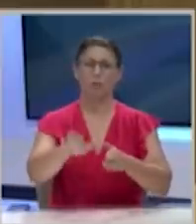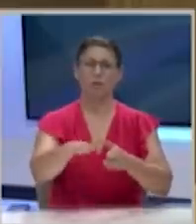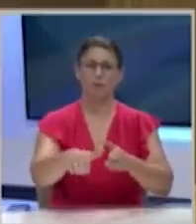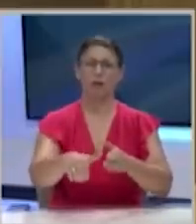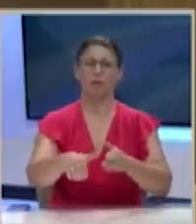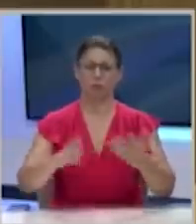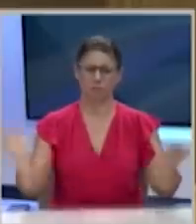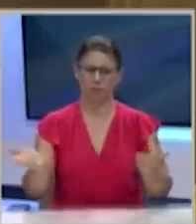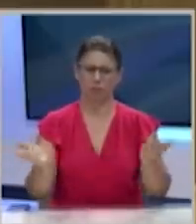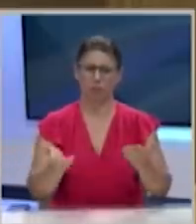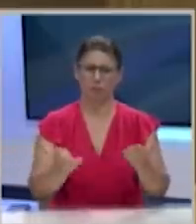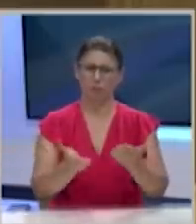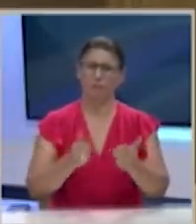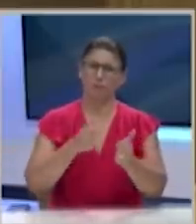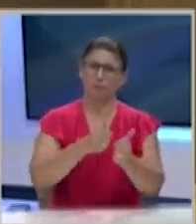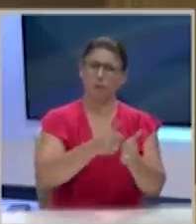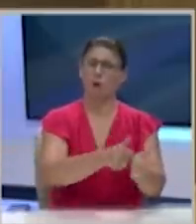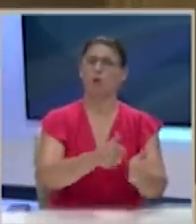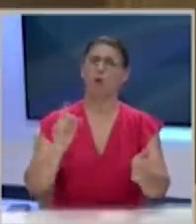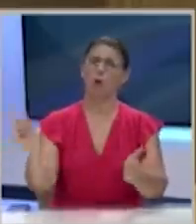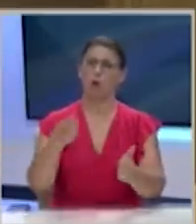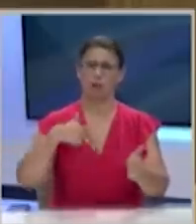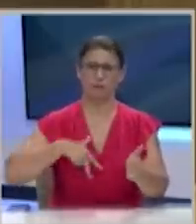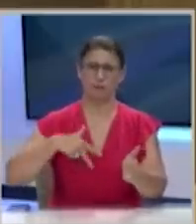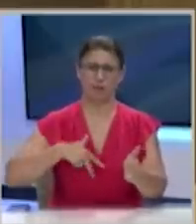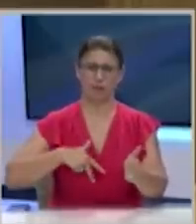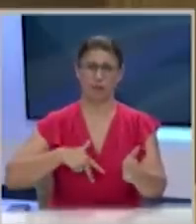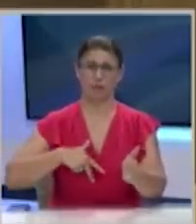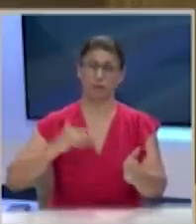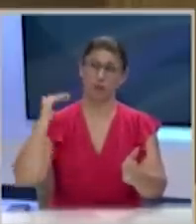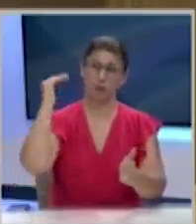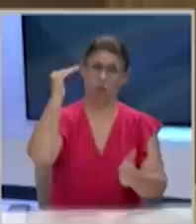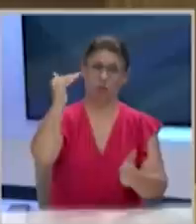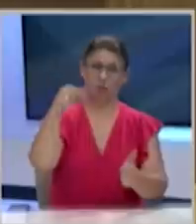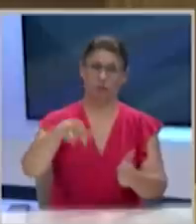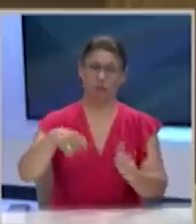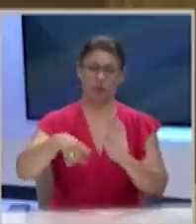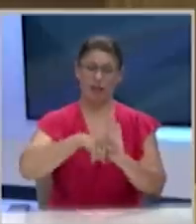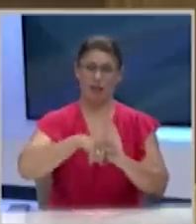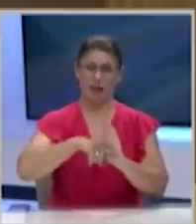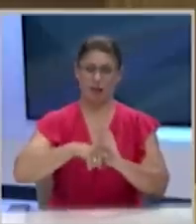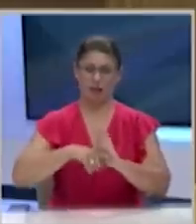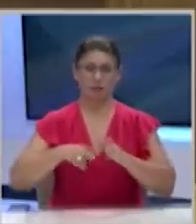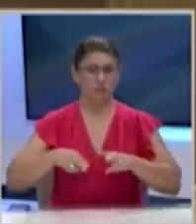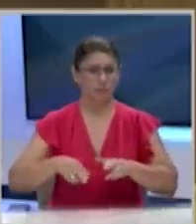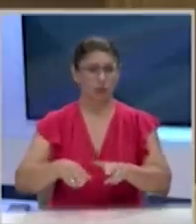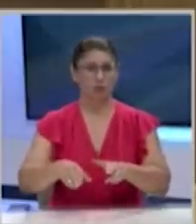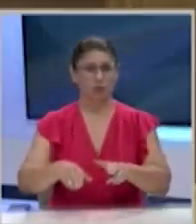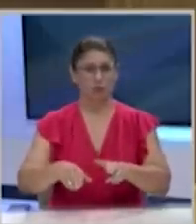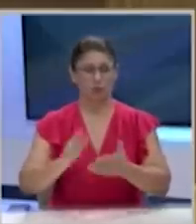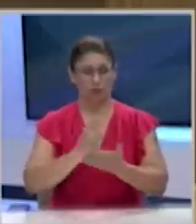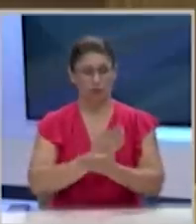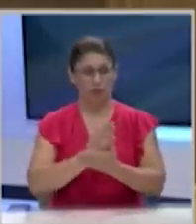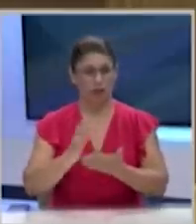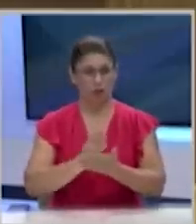και αποψήλωσης που ακολούθησαν όλες οι κυβερνήσεις με κορυφαίο σταθμό αυτής της αρνητικής πορείας το διαχωρισμό